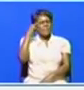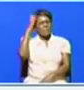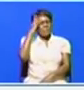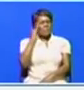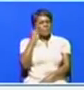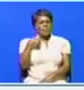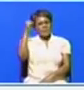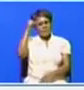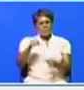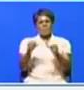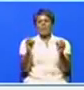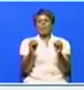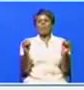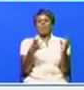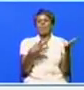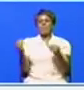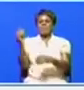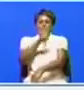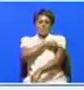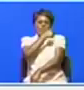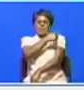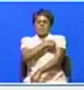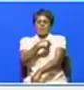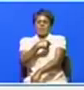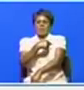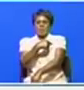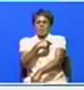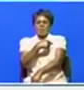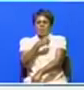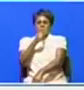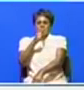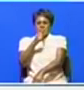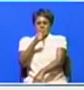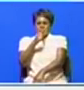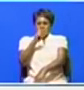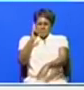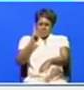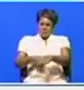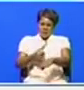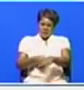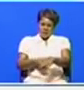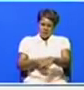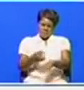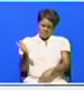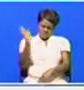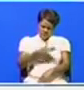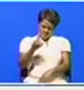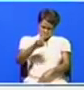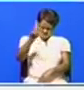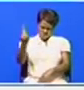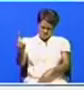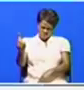kabisa na nikajikuta hospitali Uingereza. Walikurejesha kule. Kwa hivyo wakati nikurudisha kwa hilo swali